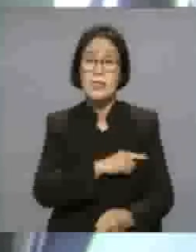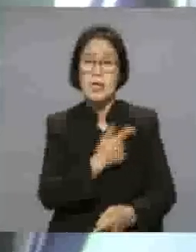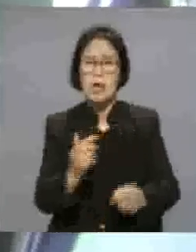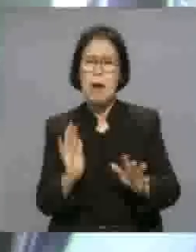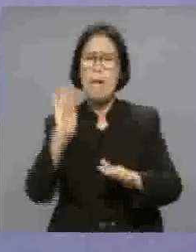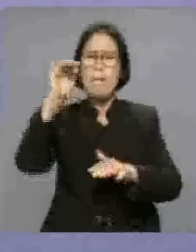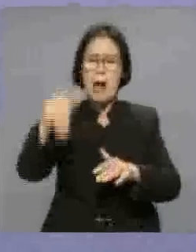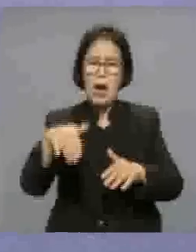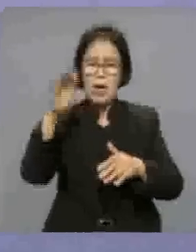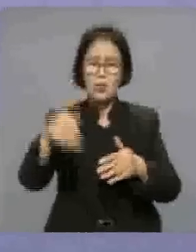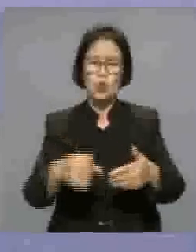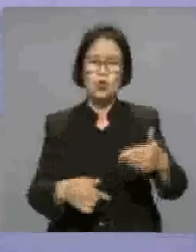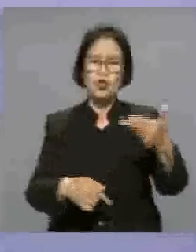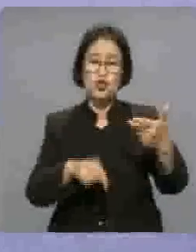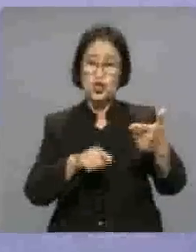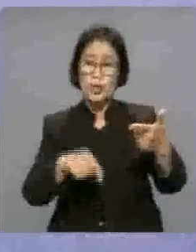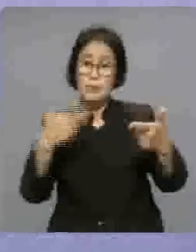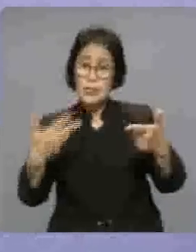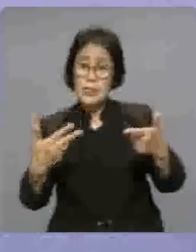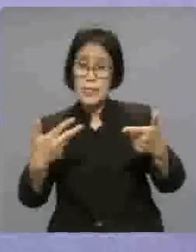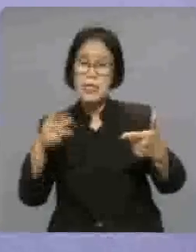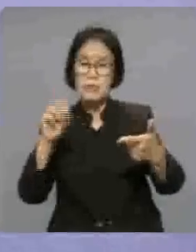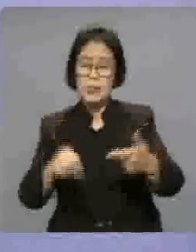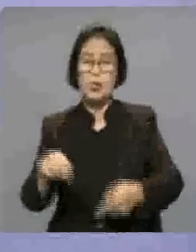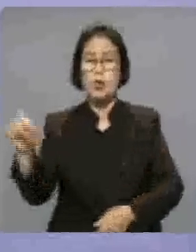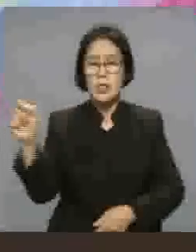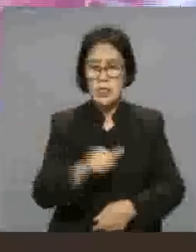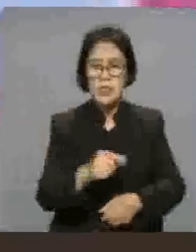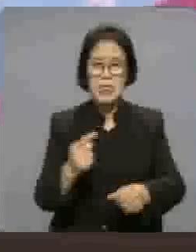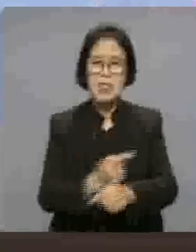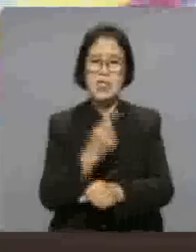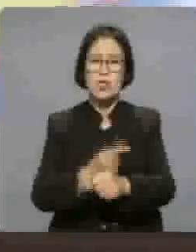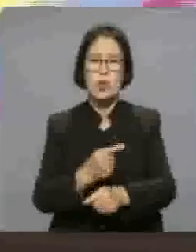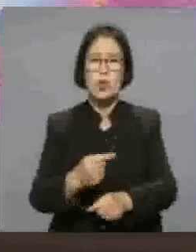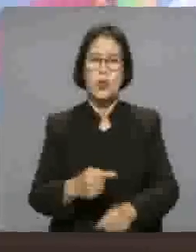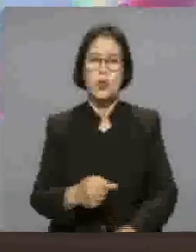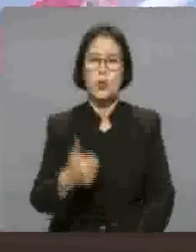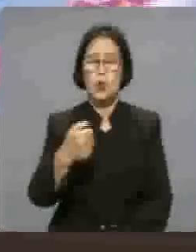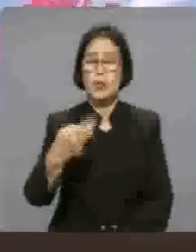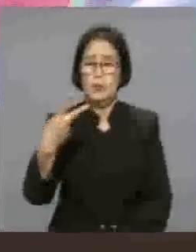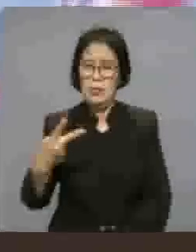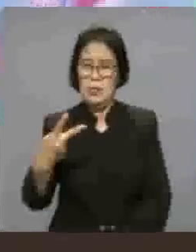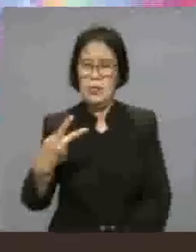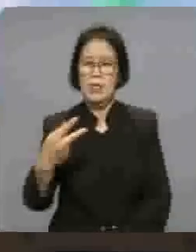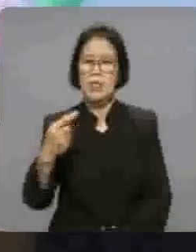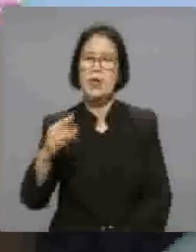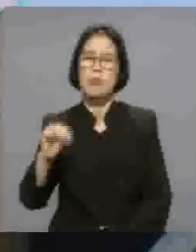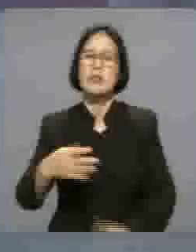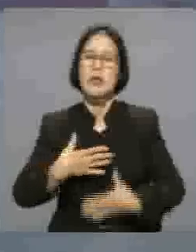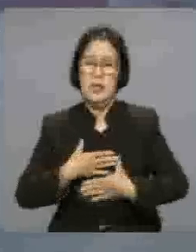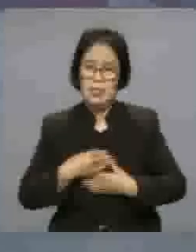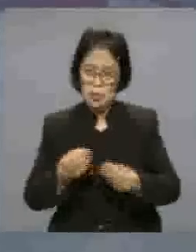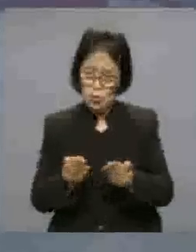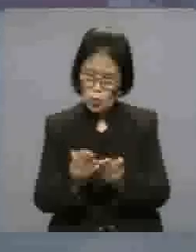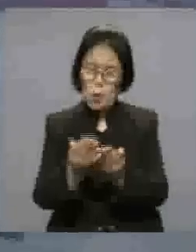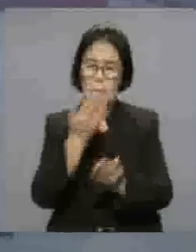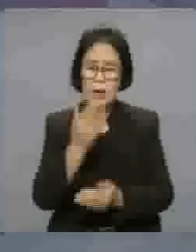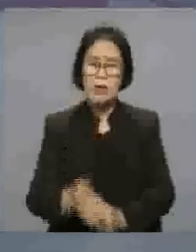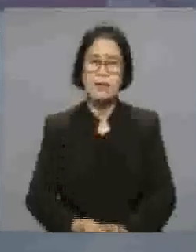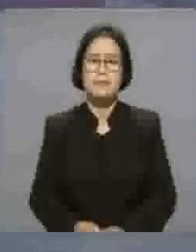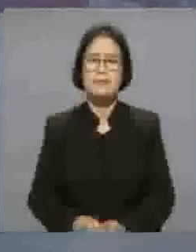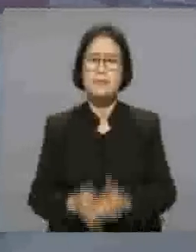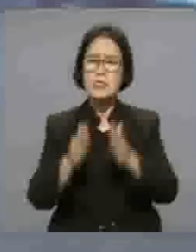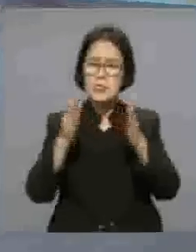파도 높이 6.7m에도 시속 52km로 안정적인 운항이 가능합니다. 그동안은 코리아